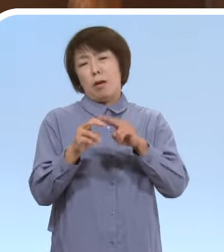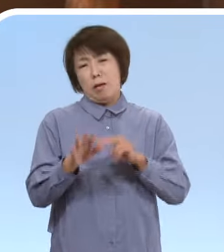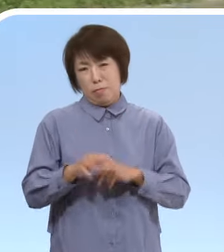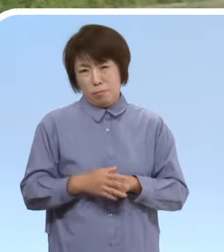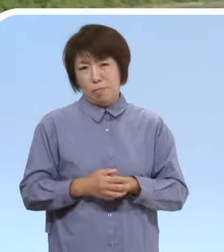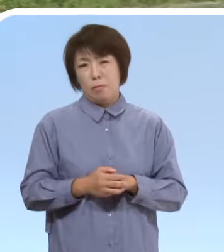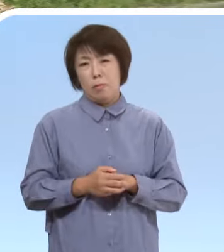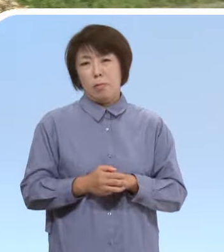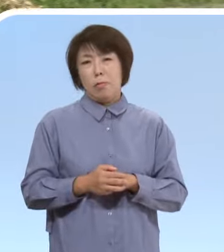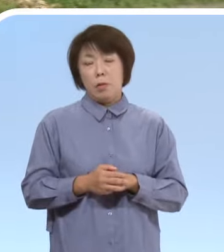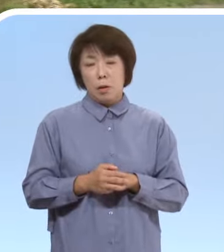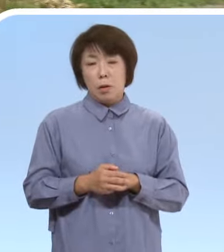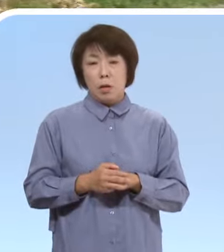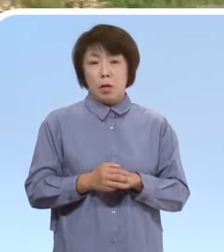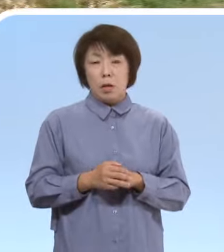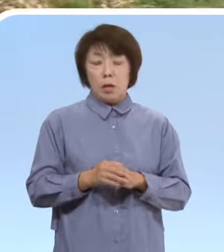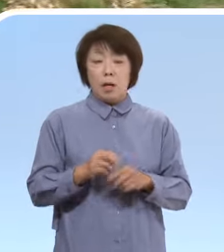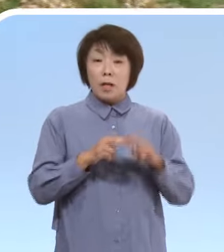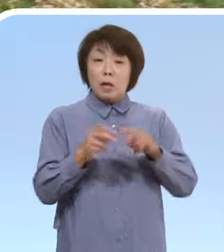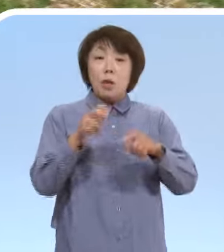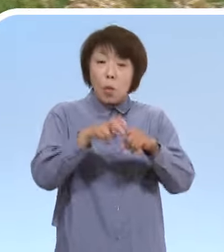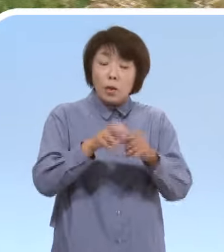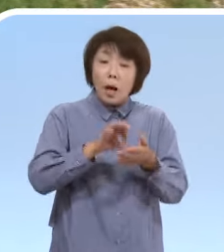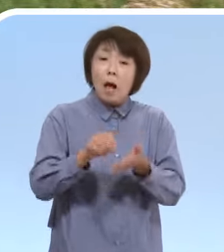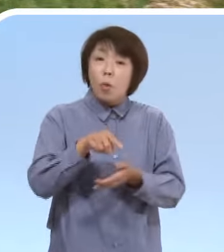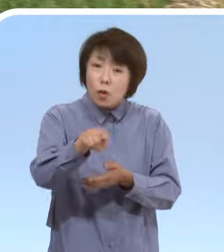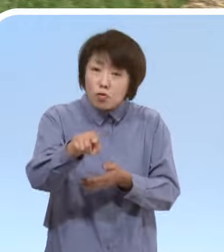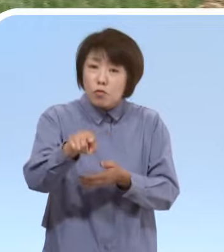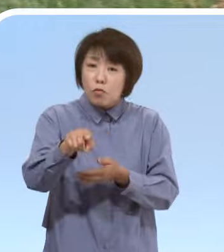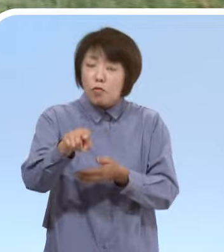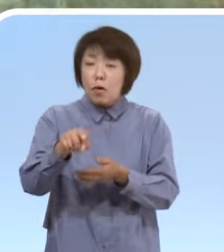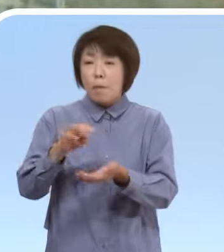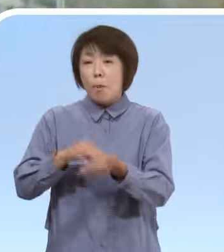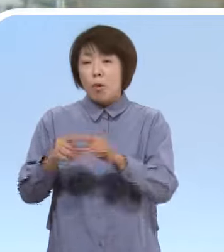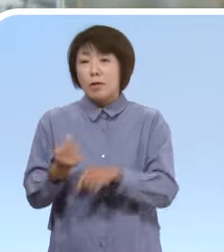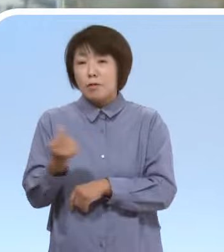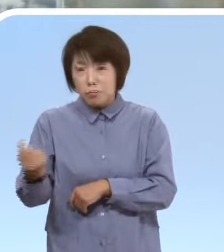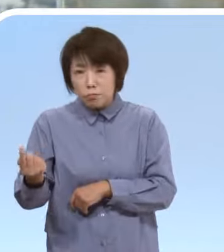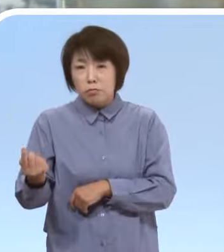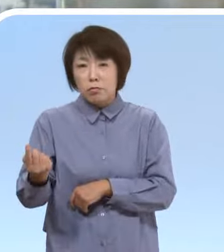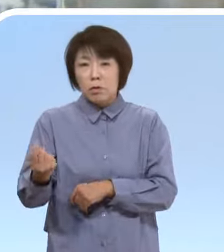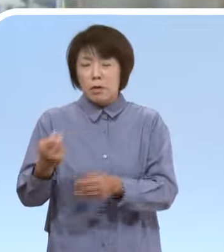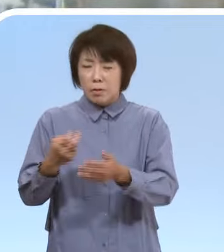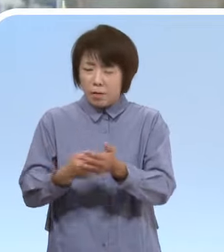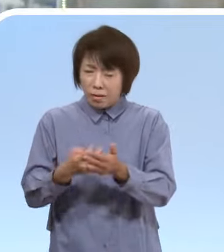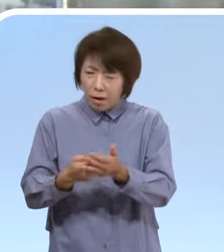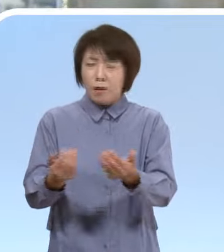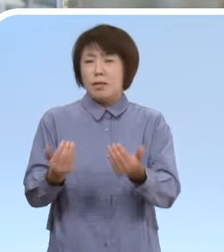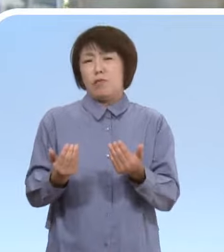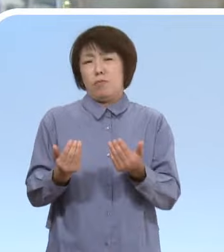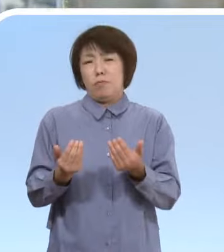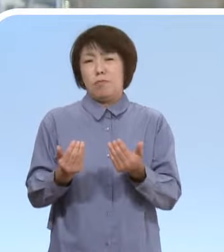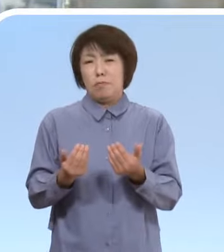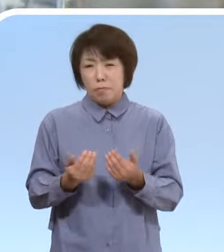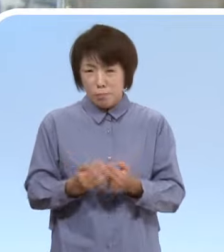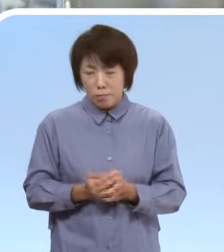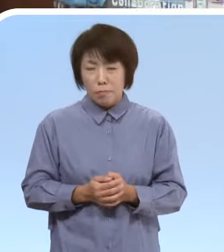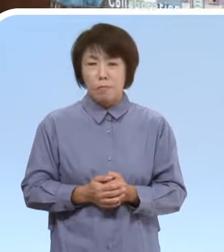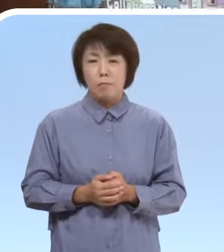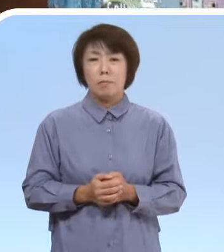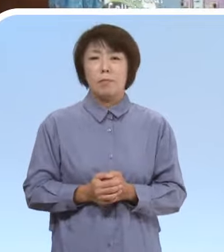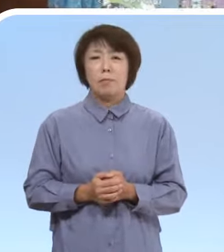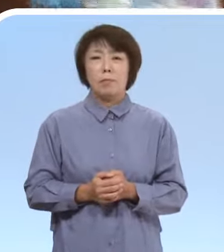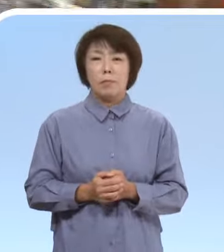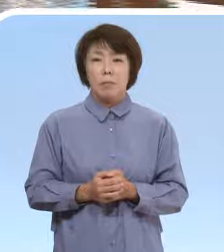ね、うん、お買い物に行ったり、うん、病院に行ったりとかして、うんうん、絶対になくしてはいけない鉄道です